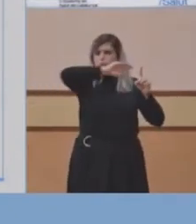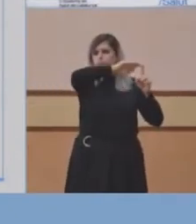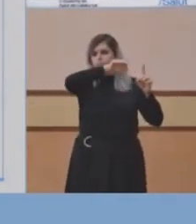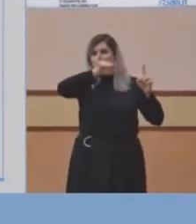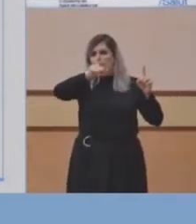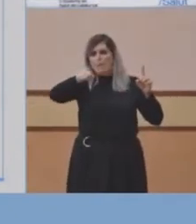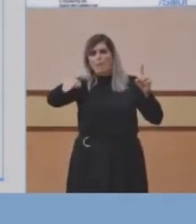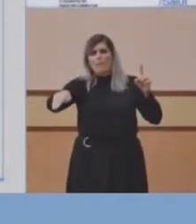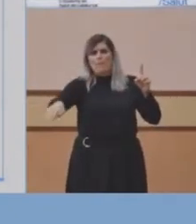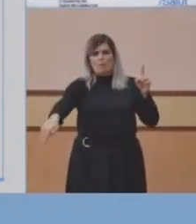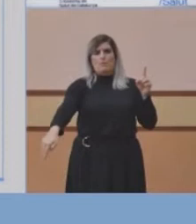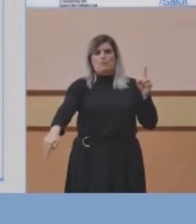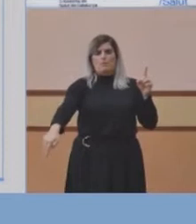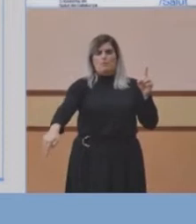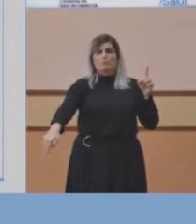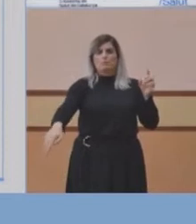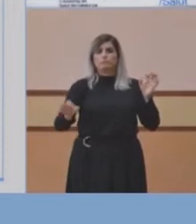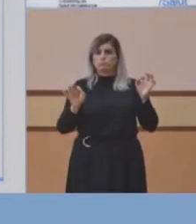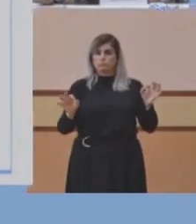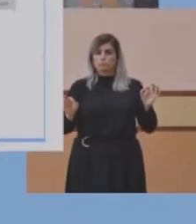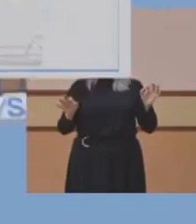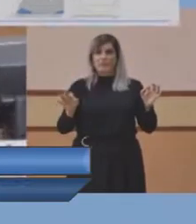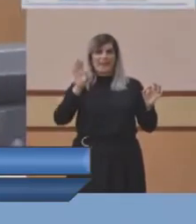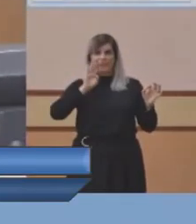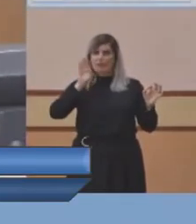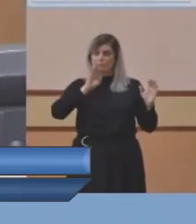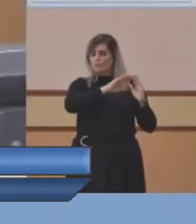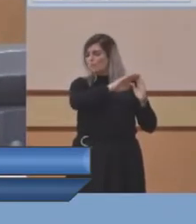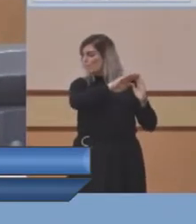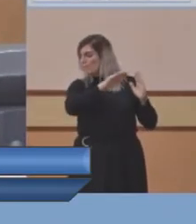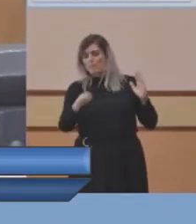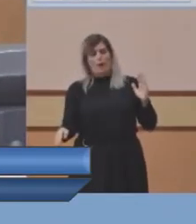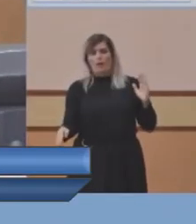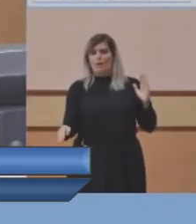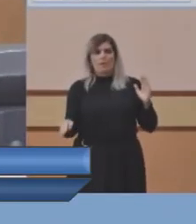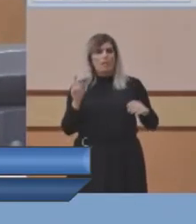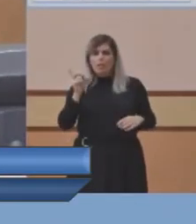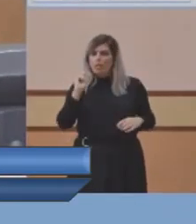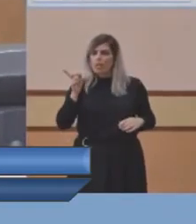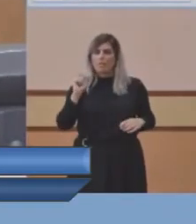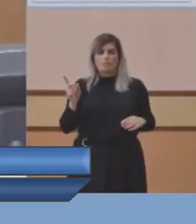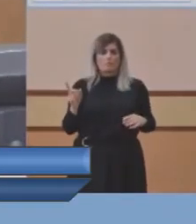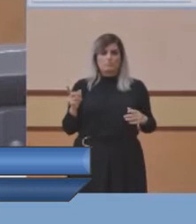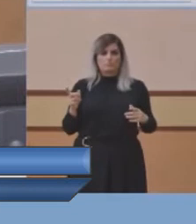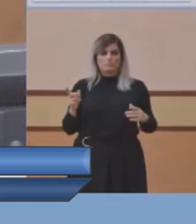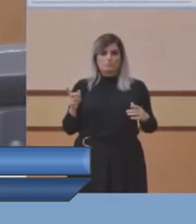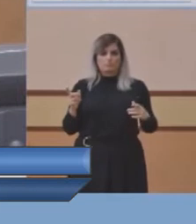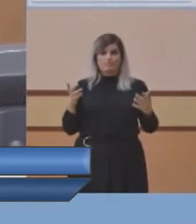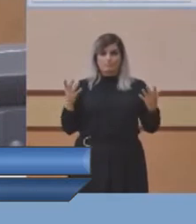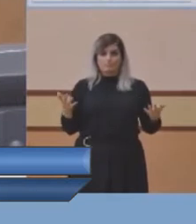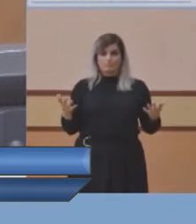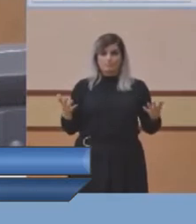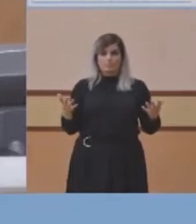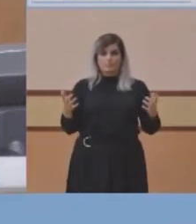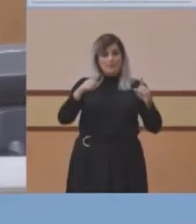aconseguir reduir aquestes taxes d'infecció, que la corba baixi, i per això és absolutament